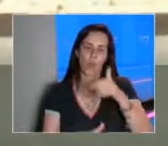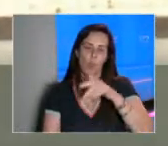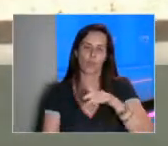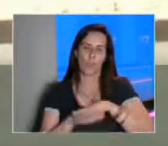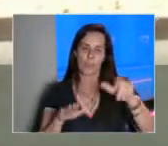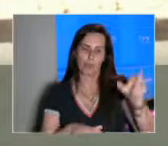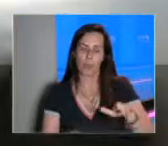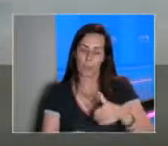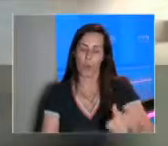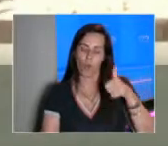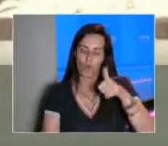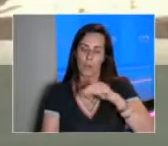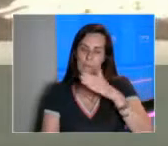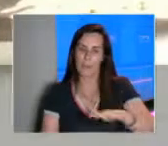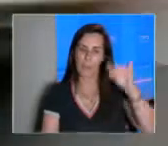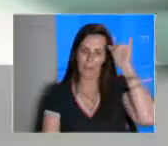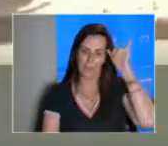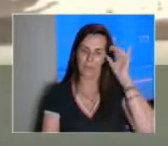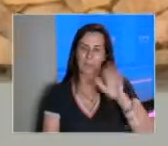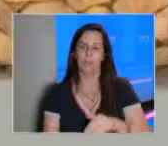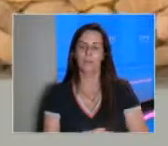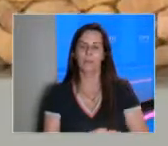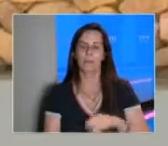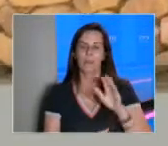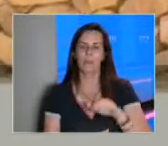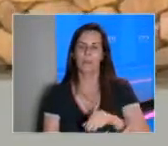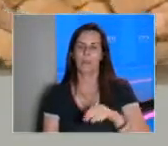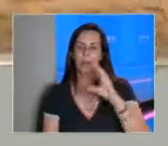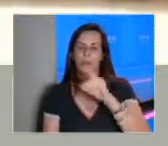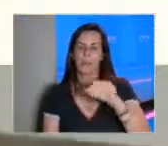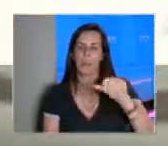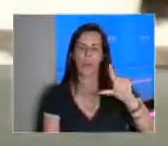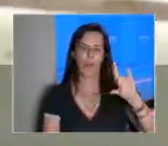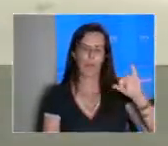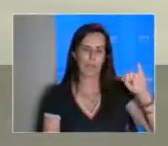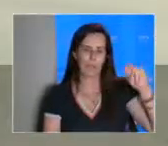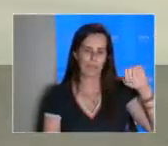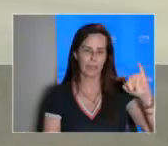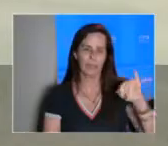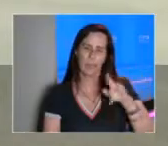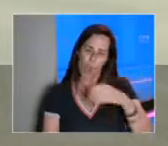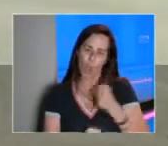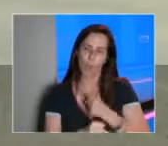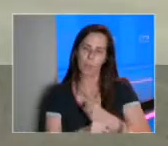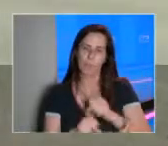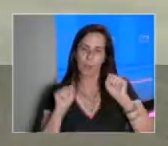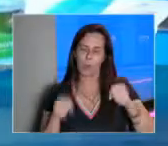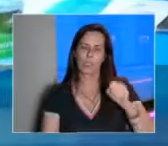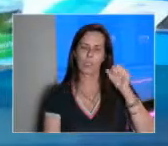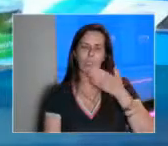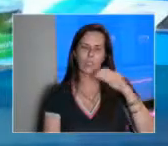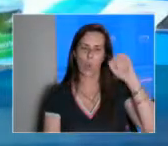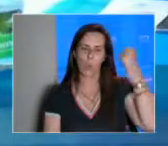יש"ע, שהוא גם ראש מועצת בקעת הירדן, ערבות הירדן, דוד חייני מכתיב. ככה עושים ריבונות